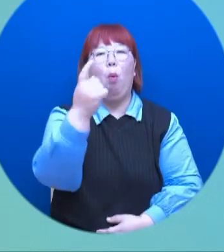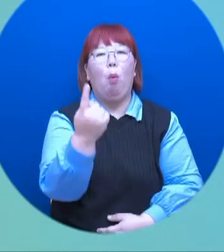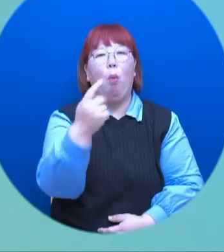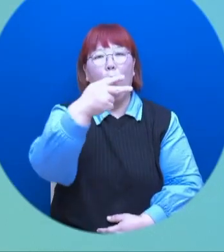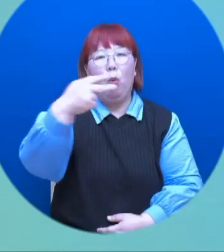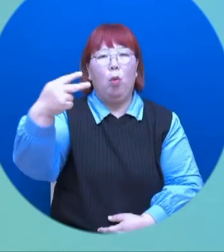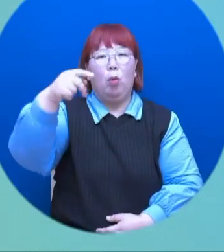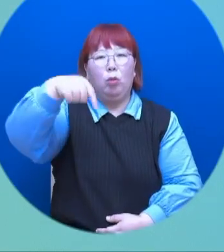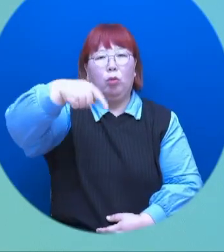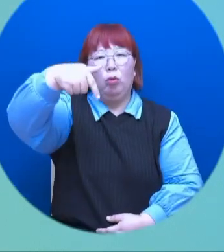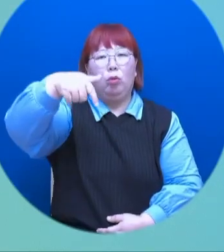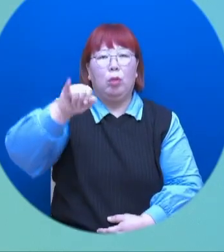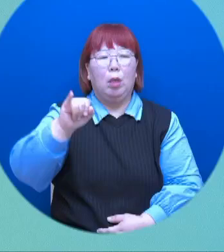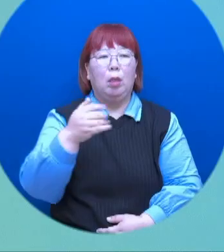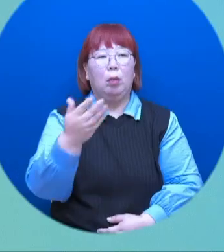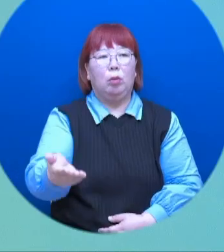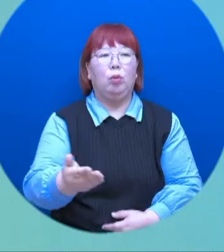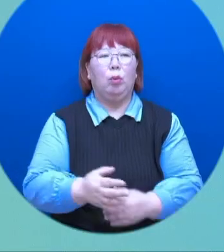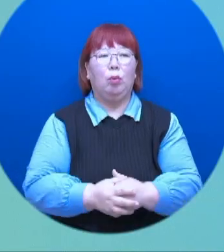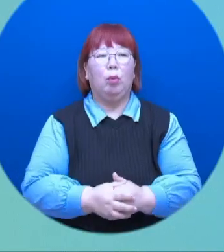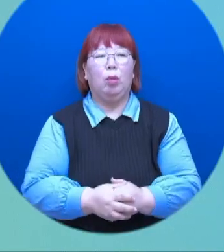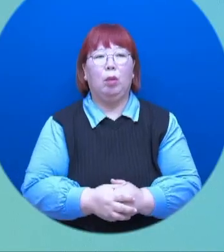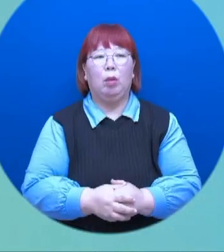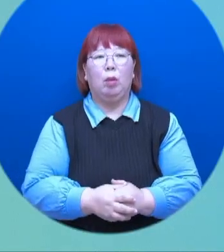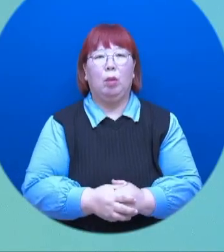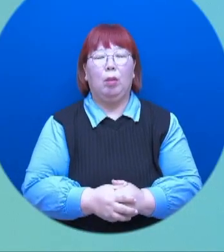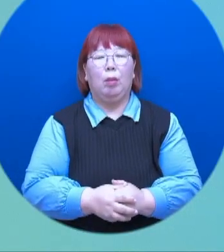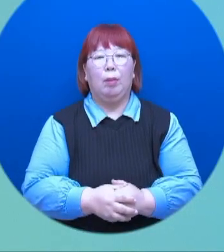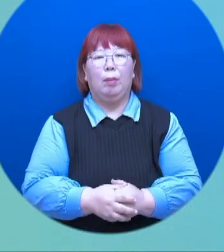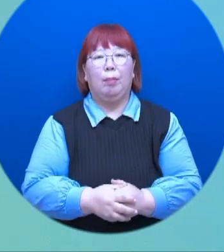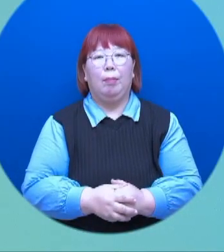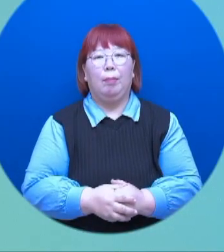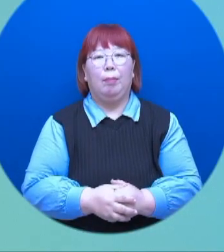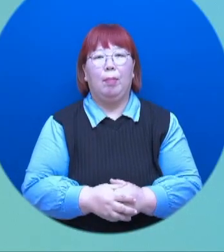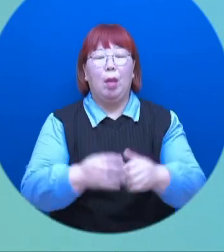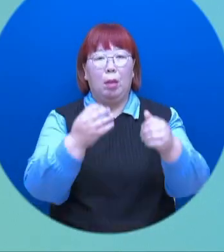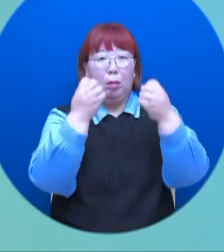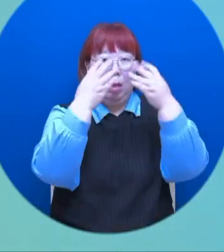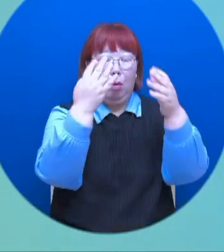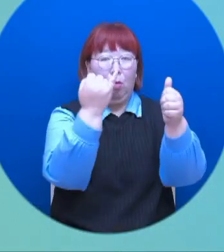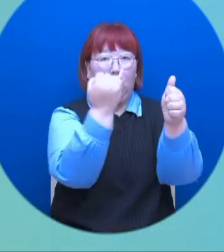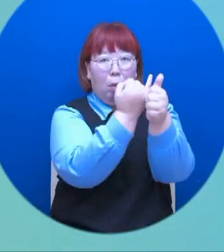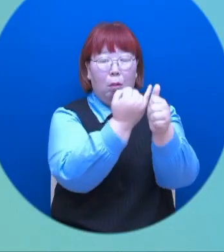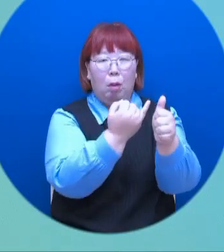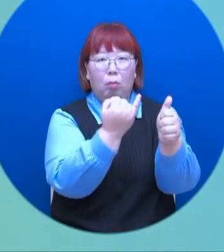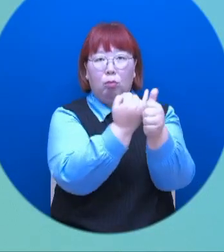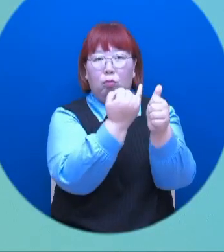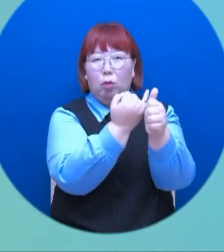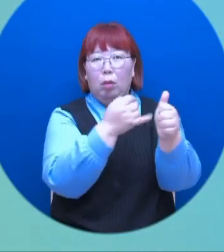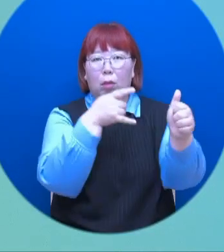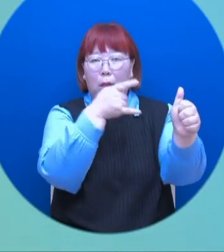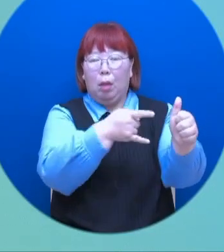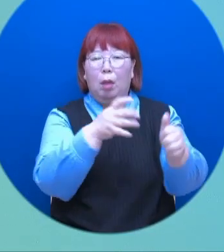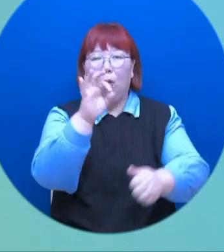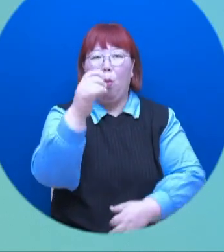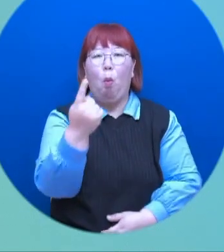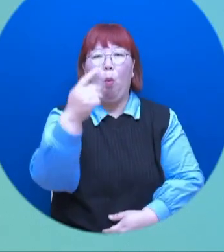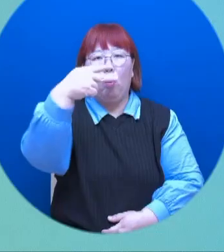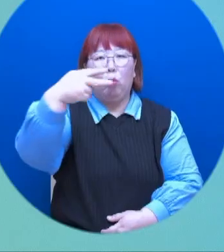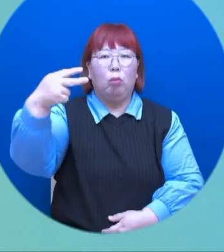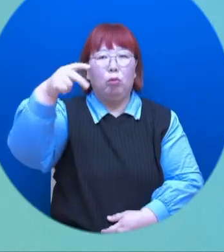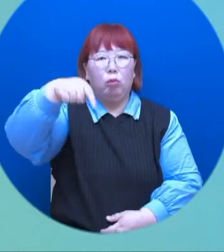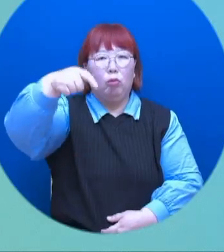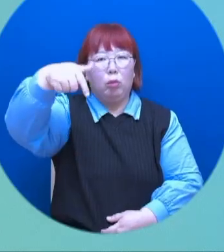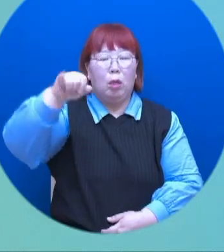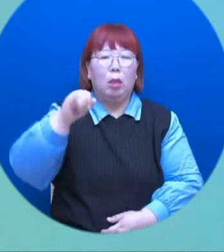예? 성경 찬성이 아니고 오뚜기를 선물하는 거예요. 그 왜 오뚜기를 선물하는가? 목사님이